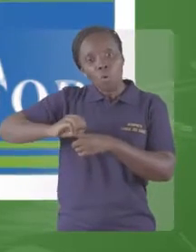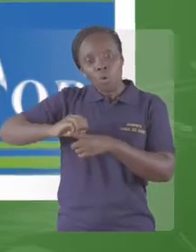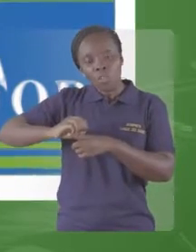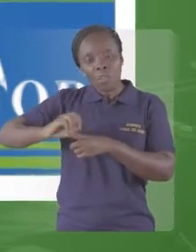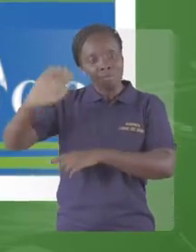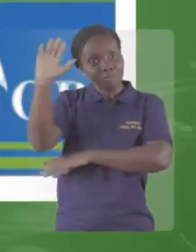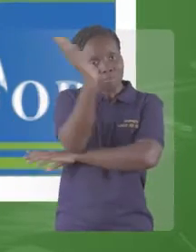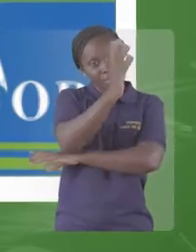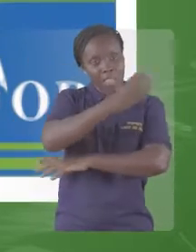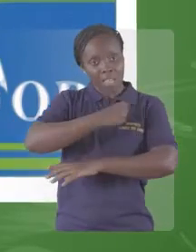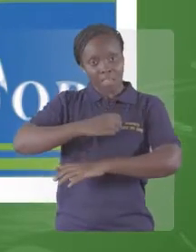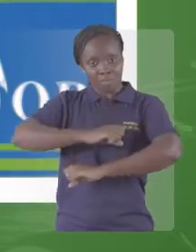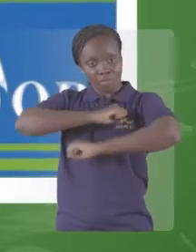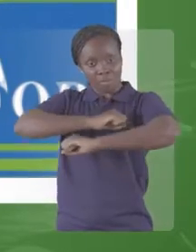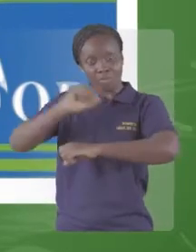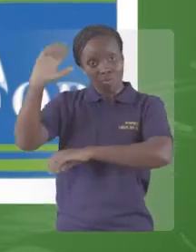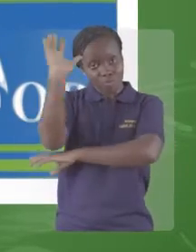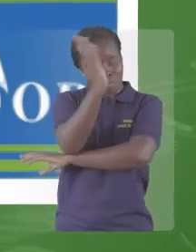protection de la forêt.